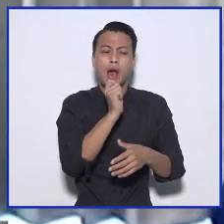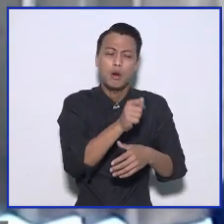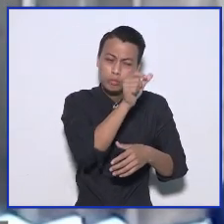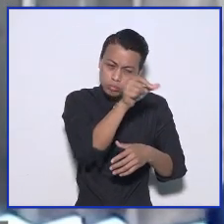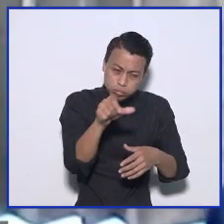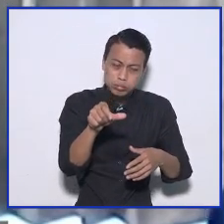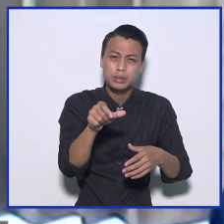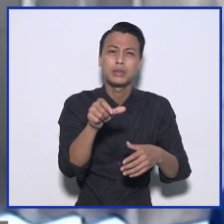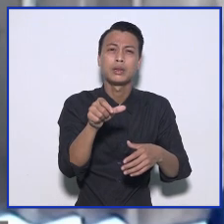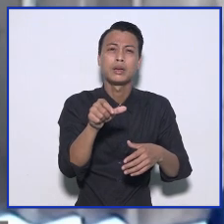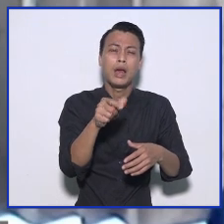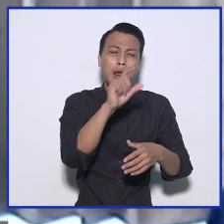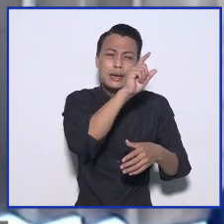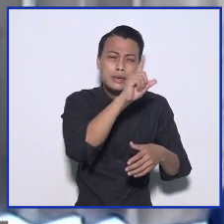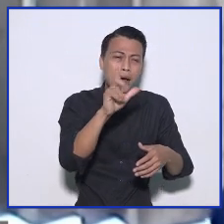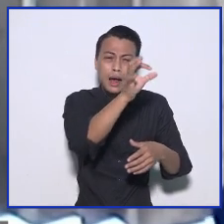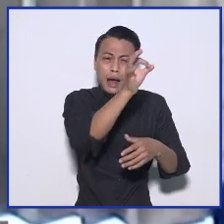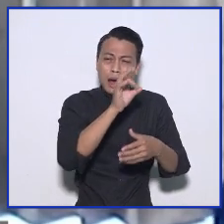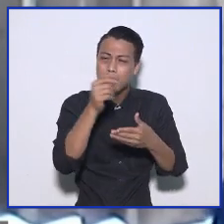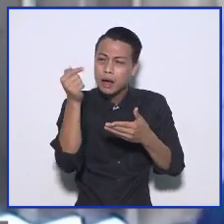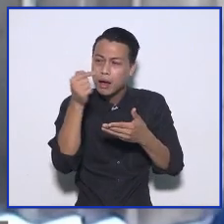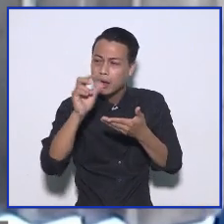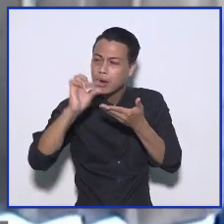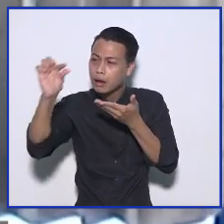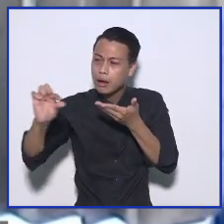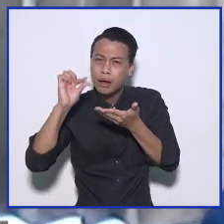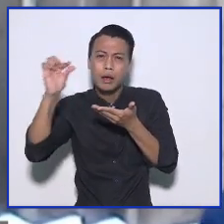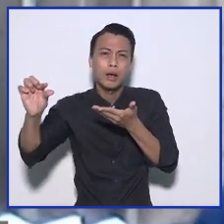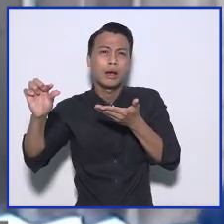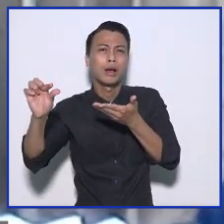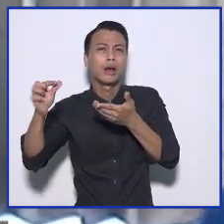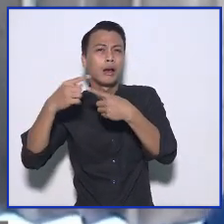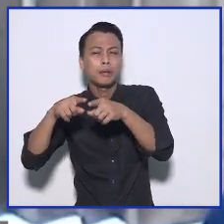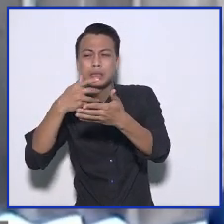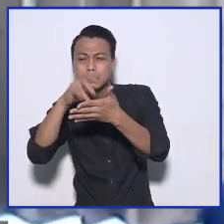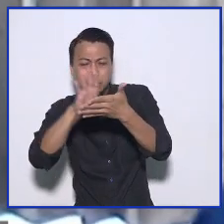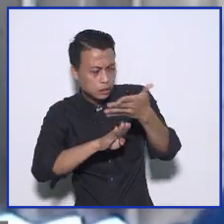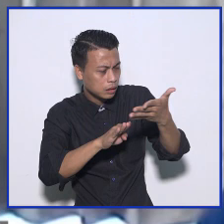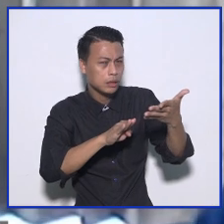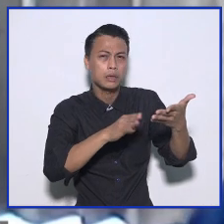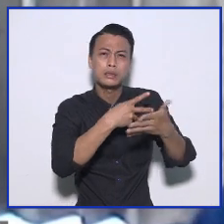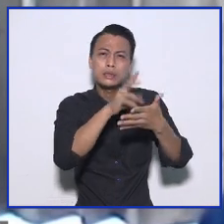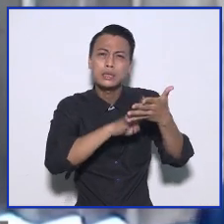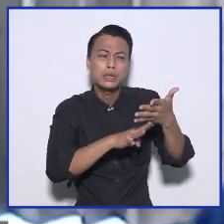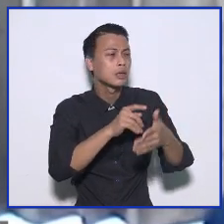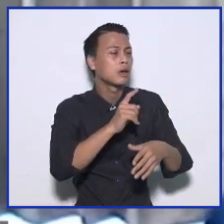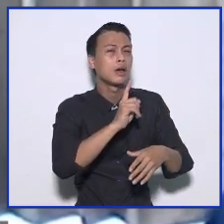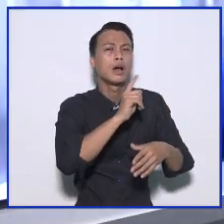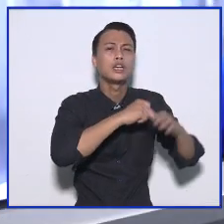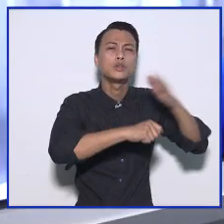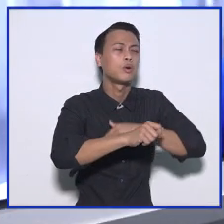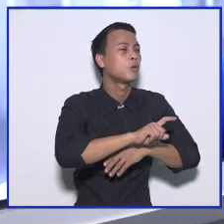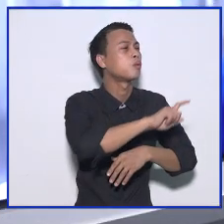database ထဲမှာခောက်လိုက်တာနဲ့ဒီလူသမားတွေရဲ့လူမှုဘုံလိုအထည်ဝင်တာ data တွေရှိနေရမှာအခုအဲ့ဒါကိုကျွန်တော်တို့ပြန်တောင်းတယ်ကျွန်တော်တို့ဒီစုံချင်းစီမှာတစ်ခါချင်းစီ